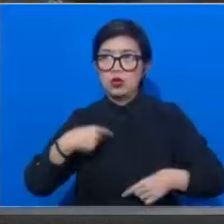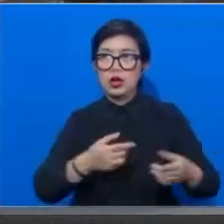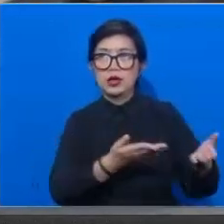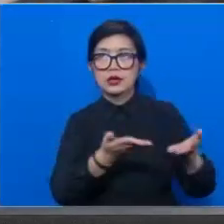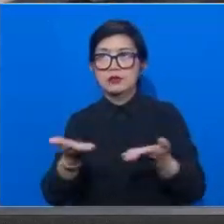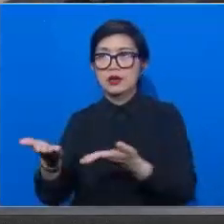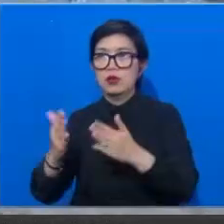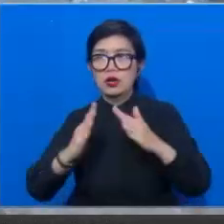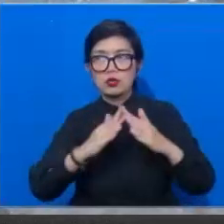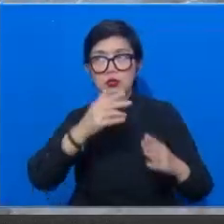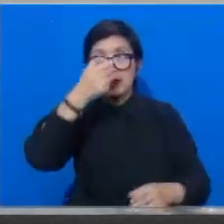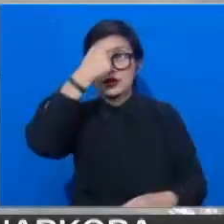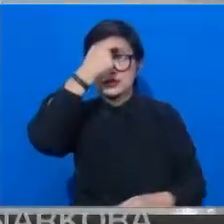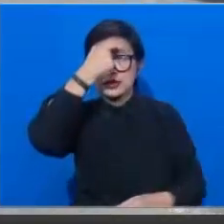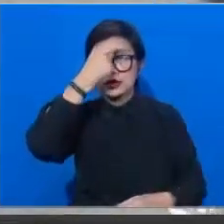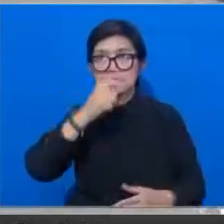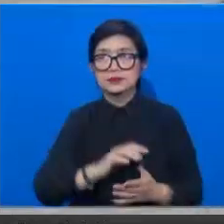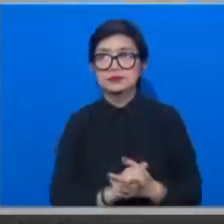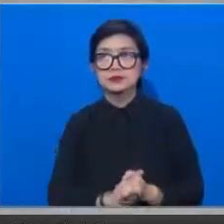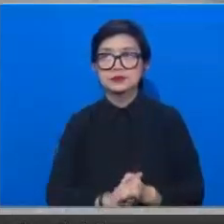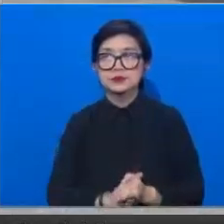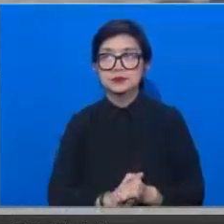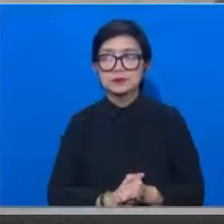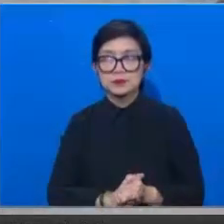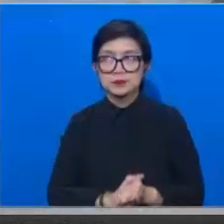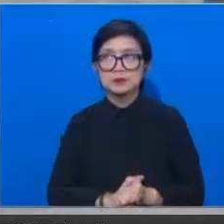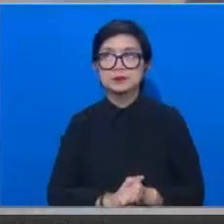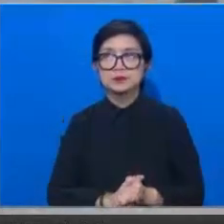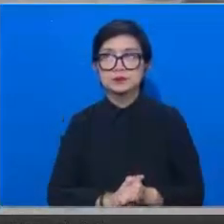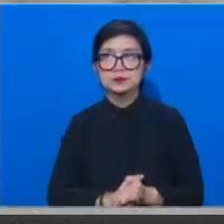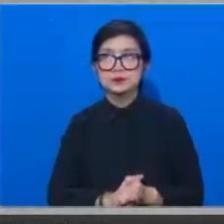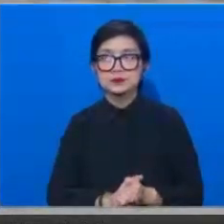Rumah Sakit PKU Muhammadiyah Jatinom Klaten. Tim Liputan, CNN Indonesia.